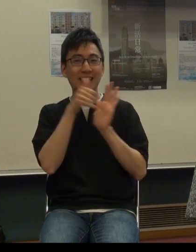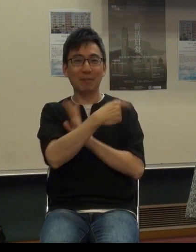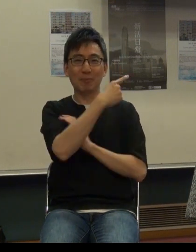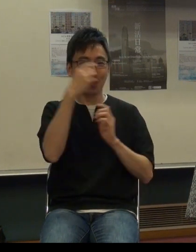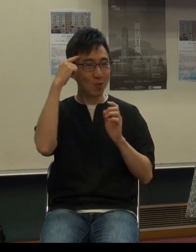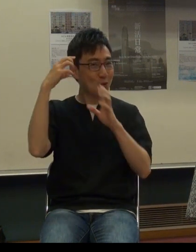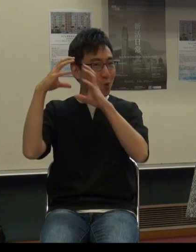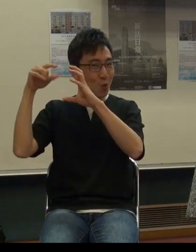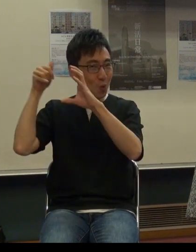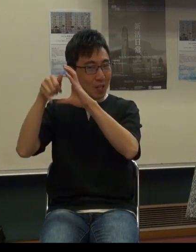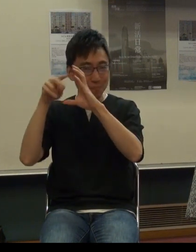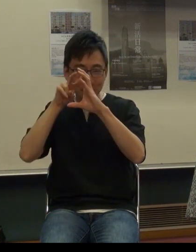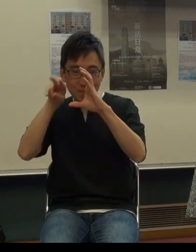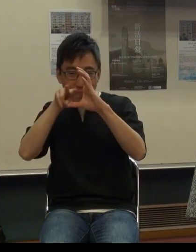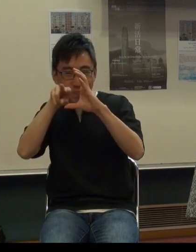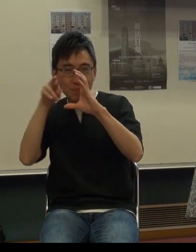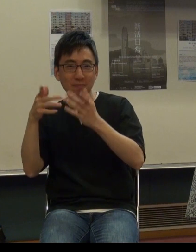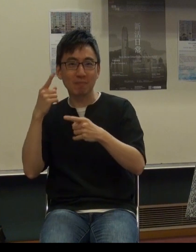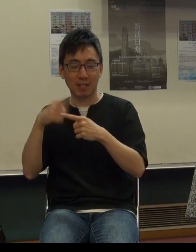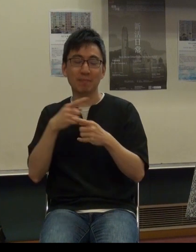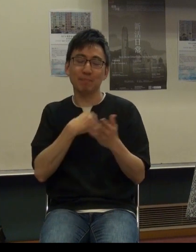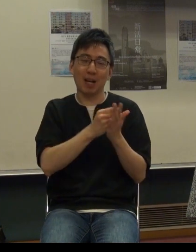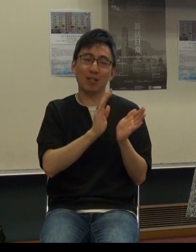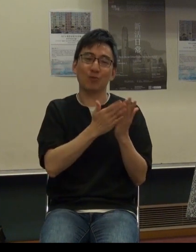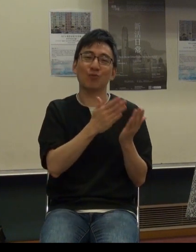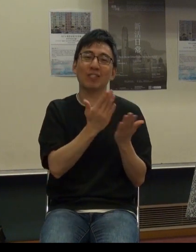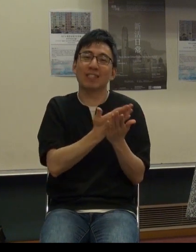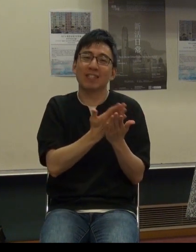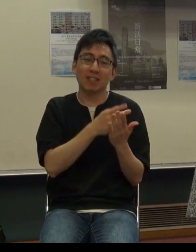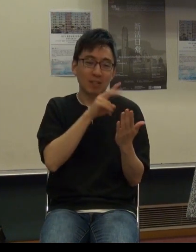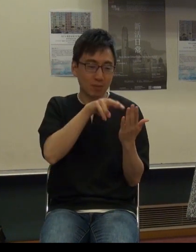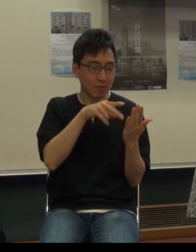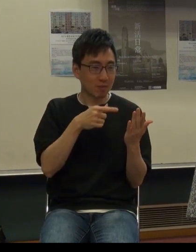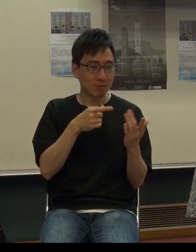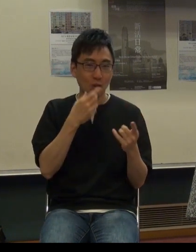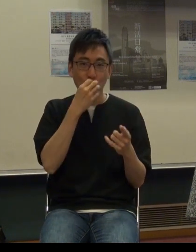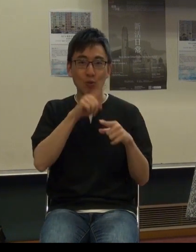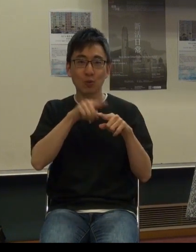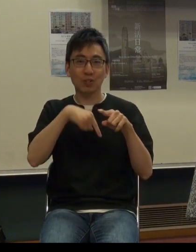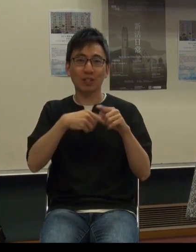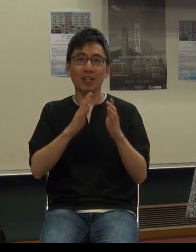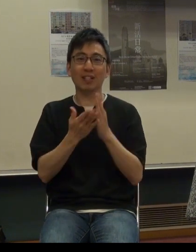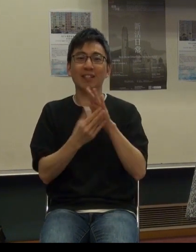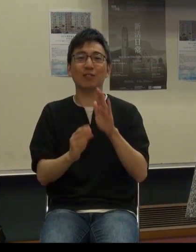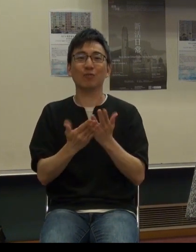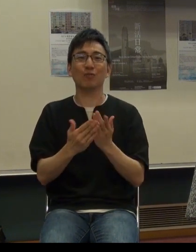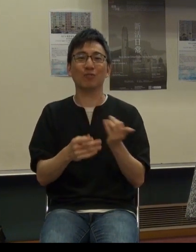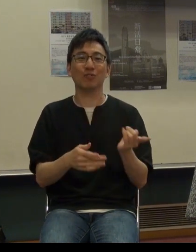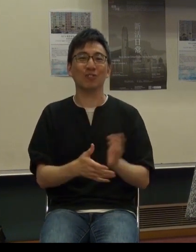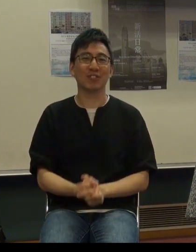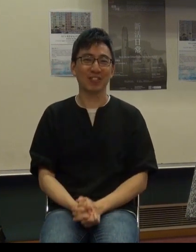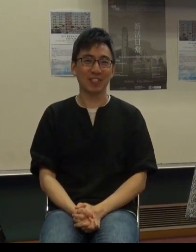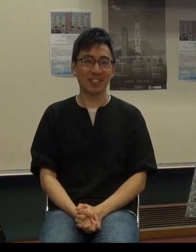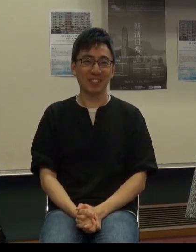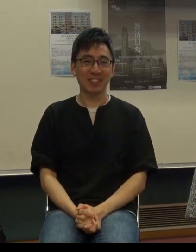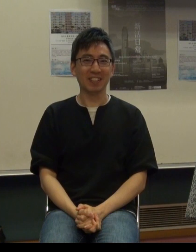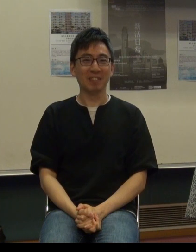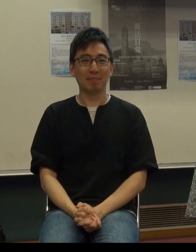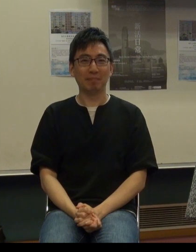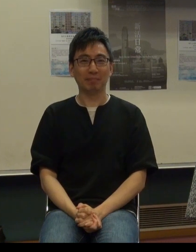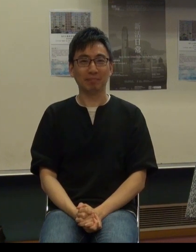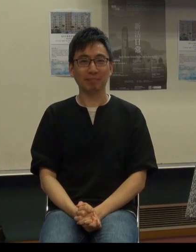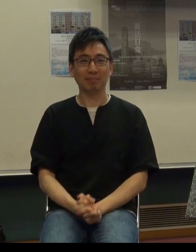腦嘅話咧，我覺得真係買嗰本書嚟睇，就香港中文大學出版社出版嘅，咁就可以支持一下。咁另